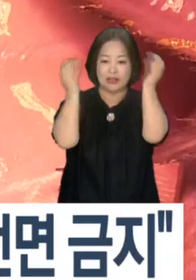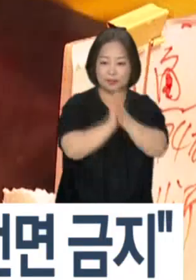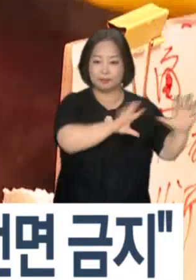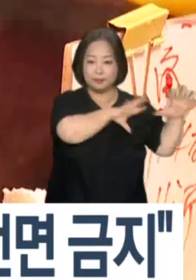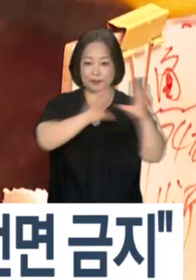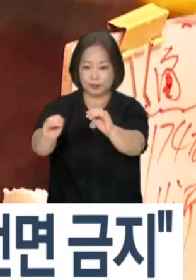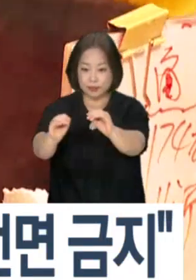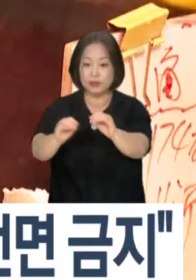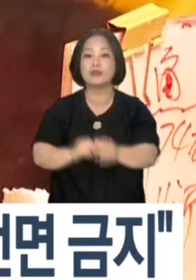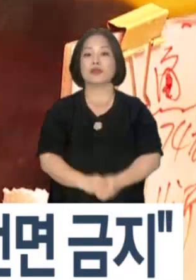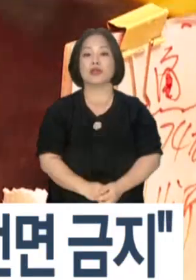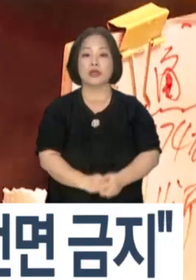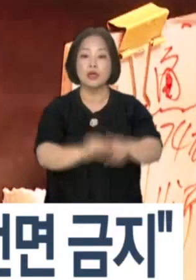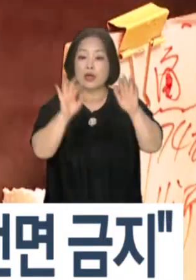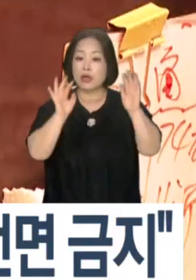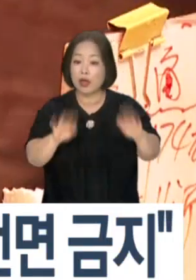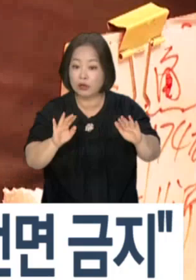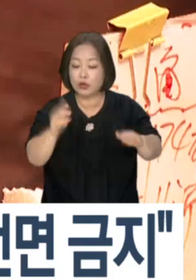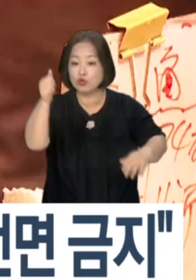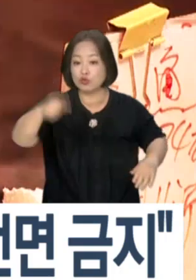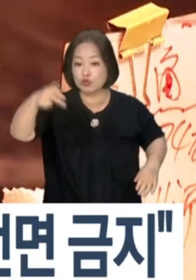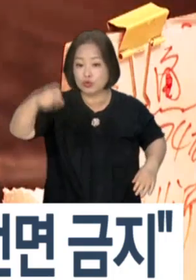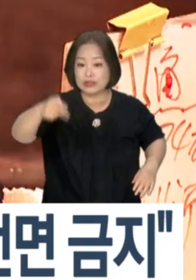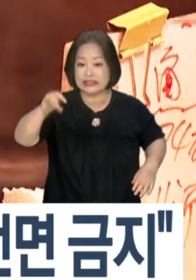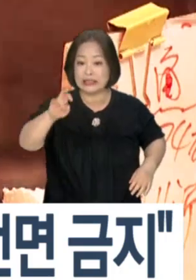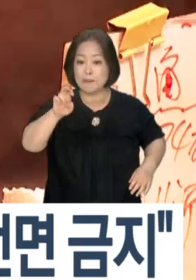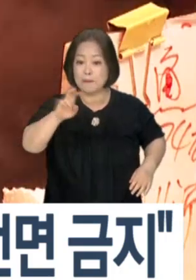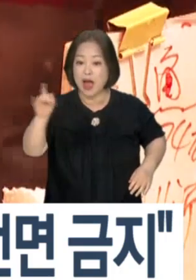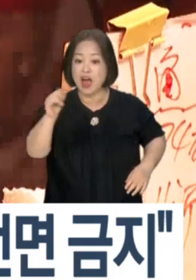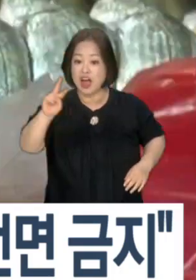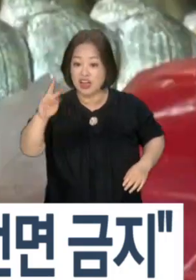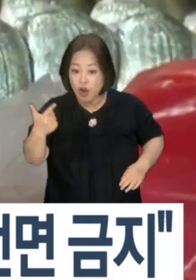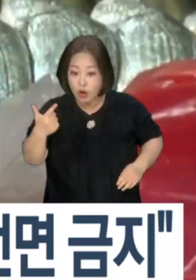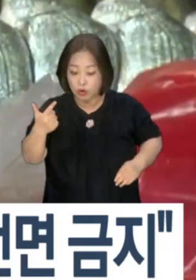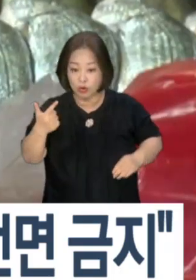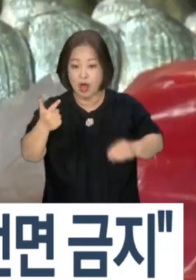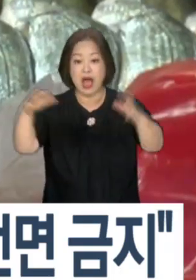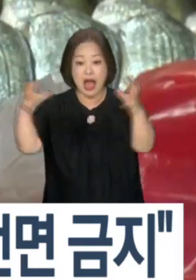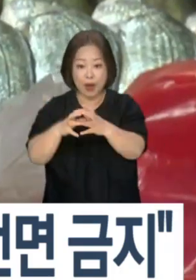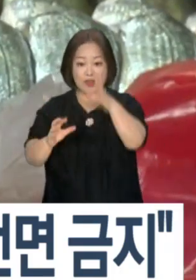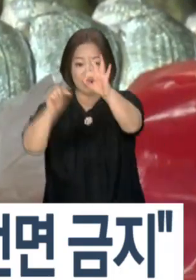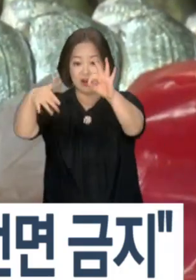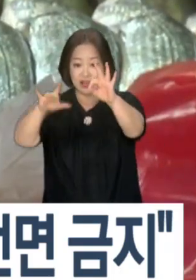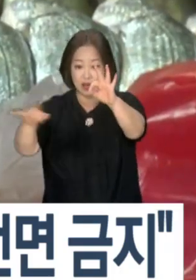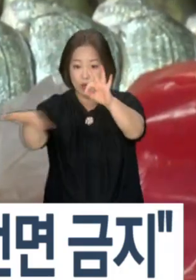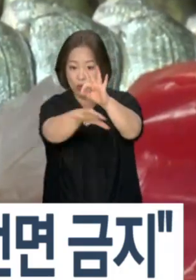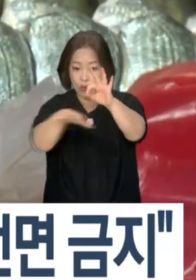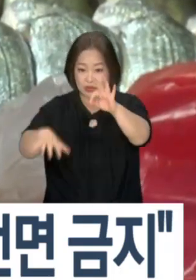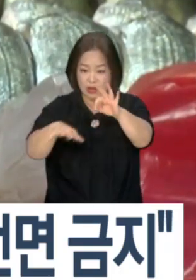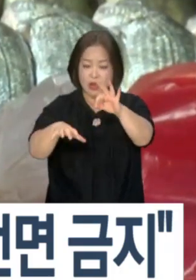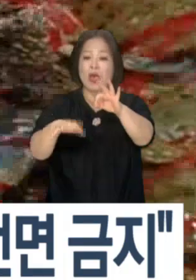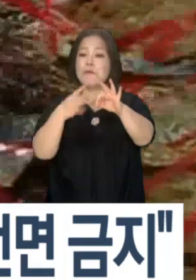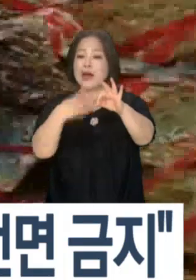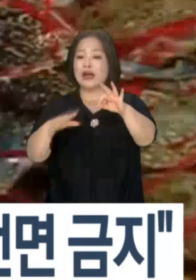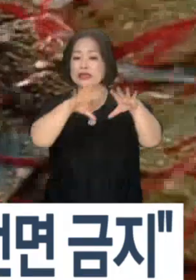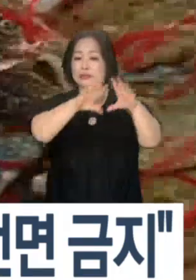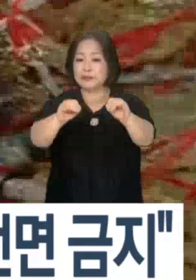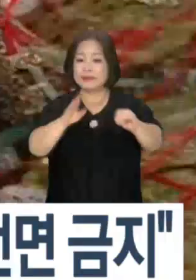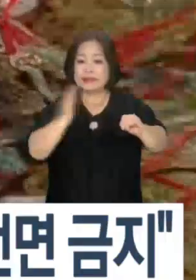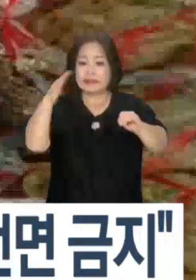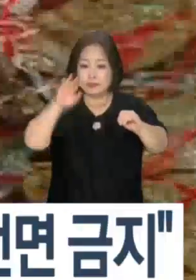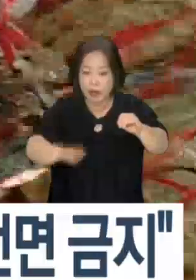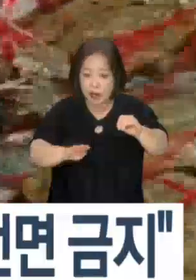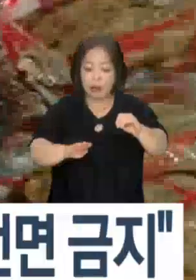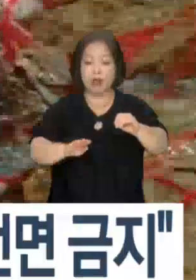금지했습니다. 그동안은 후쿠시마현을 포함한 10개 지역 수산물 수입을 금지하고 있었는데 그